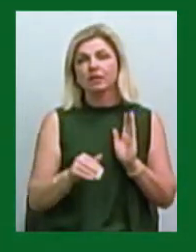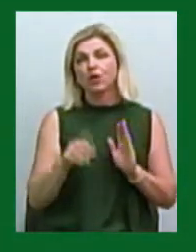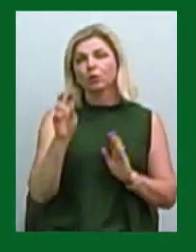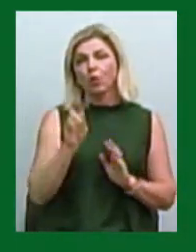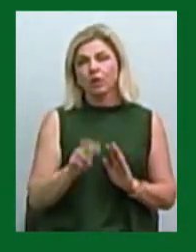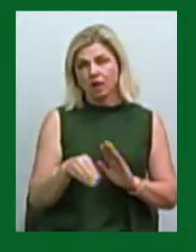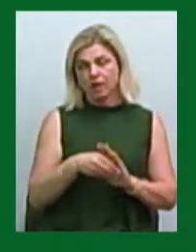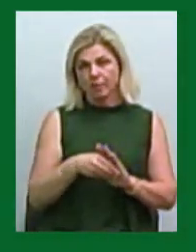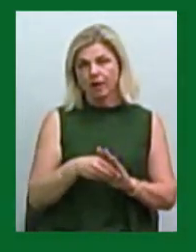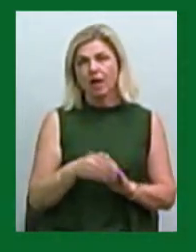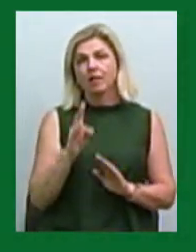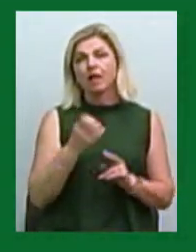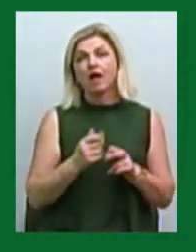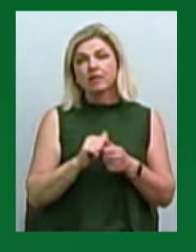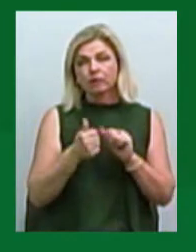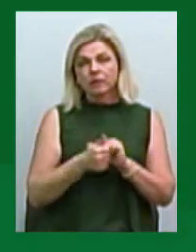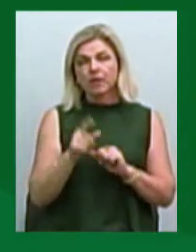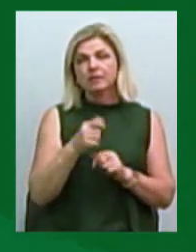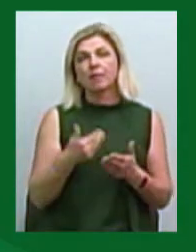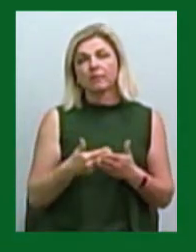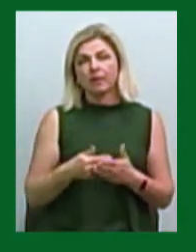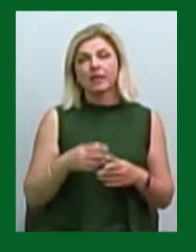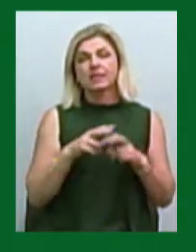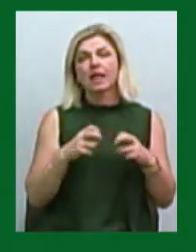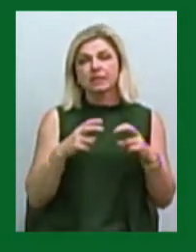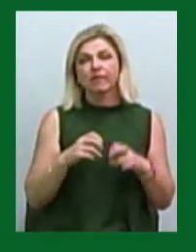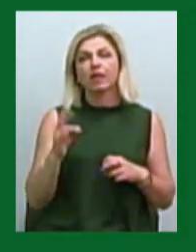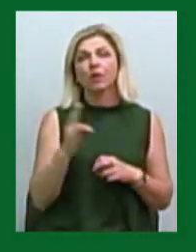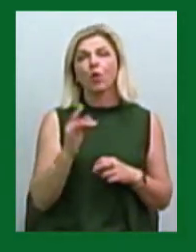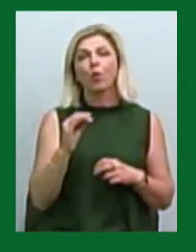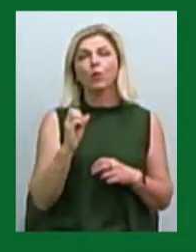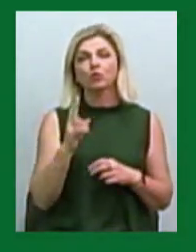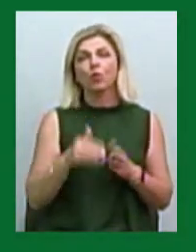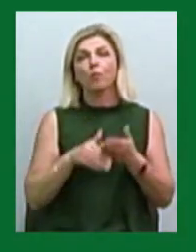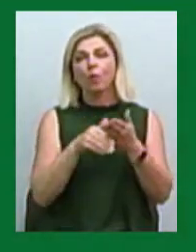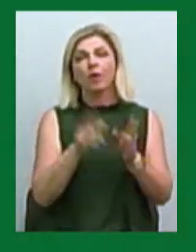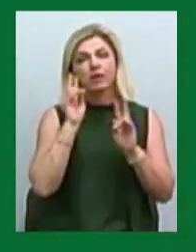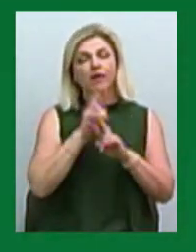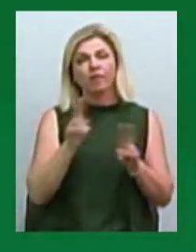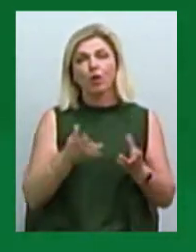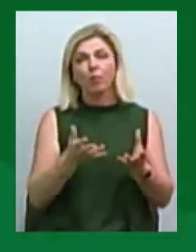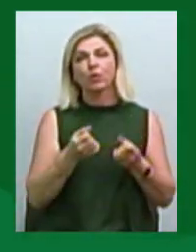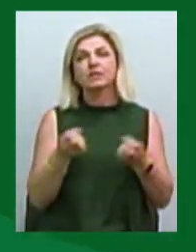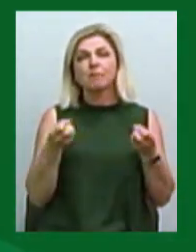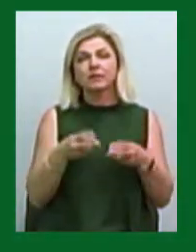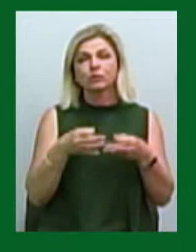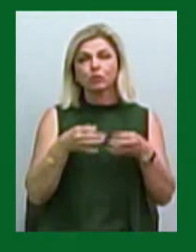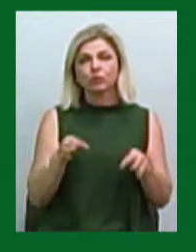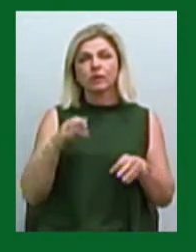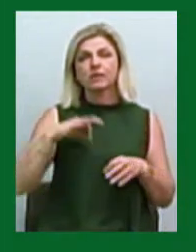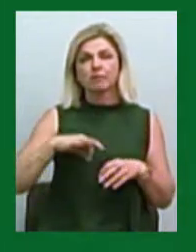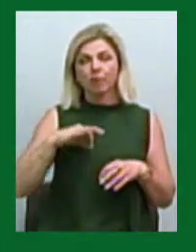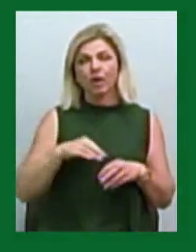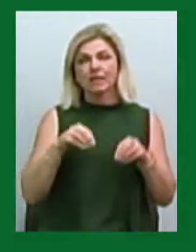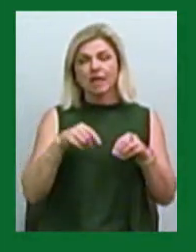доларів хабара. Натомість, за версією слідства, Микола Романчук допоміг невідомим отримати спеціальний дозвіл на використання земних